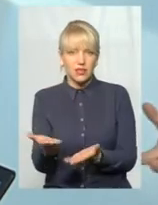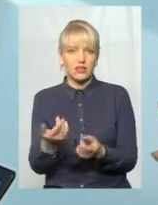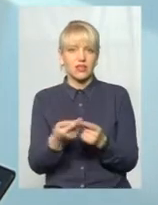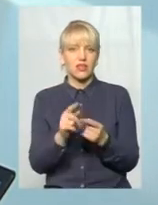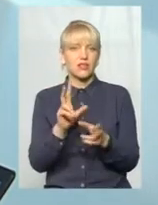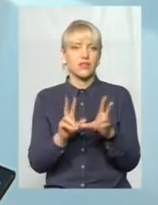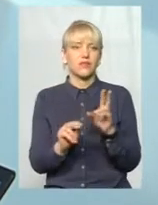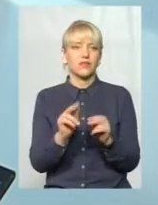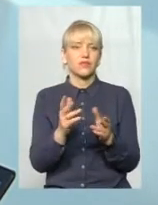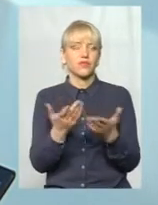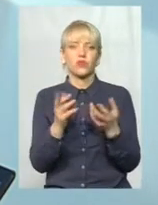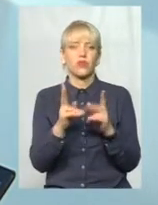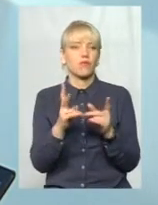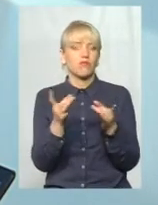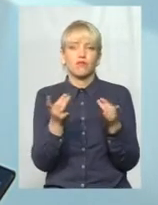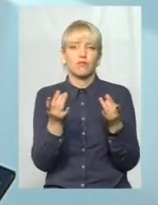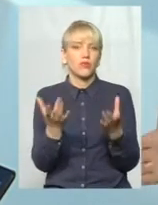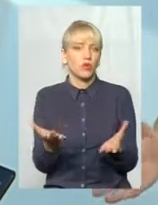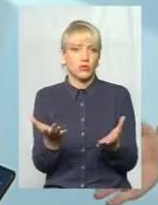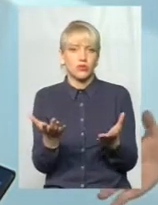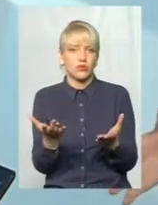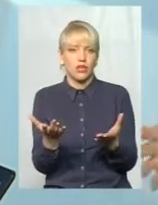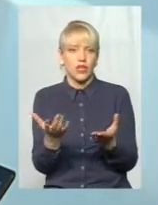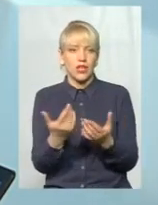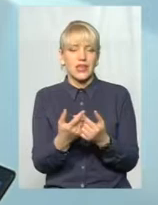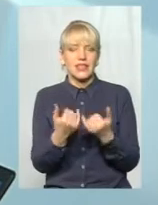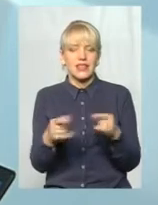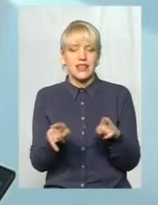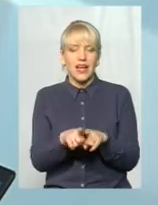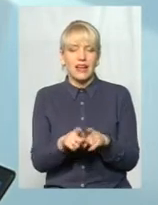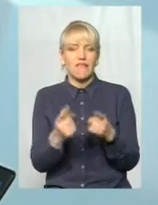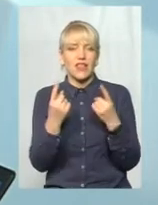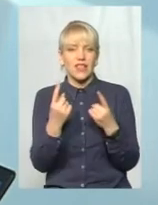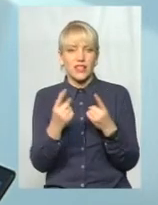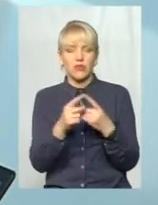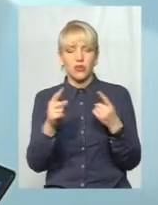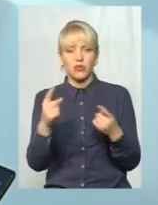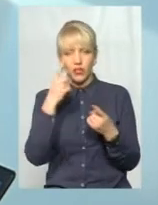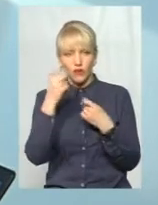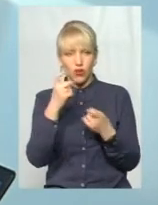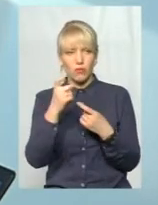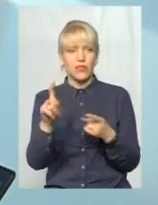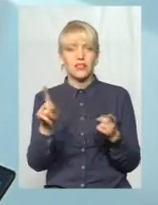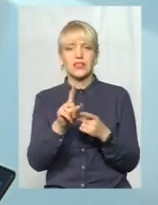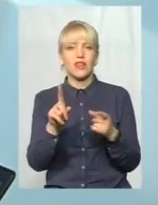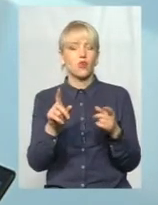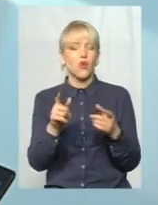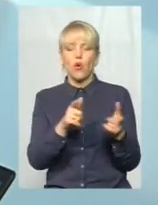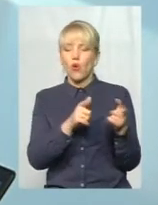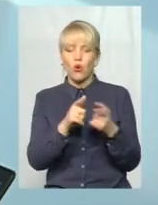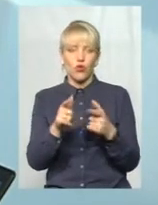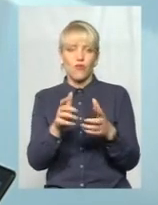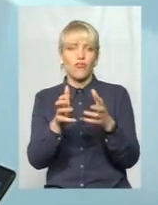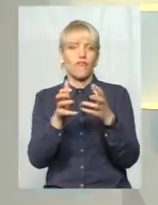не знаю, просто це для них за такий великий період інформація, за яку вони готові вхопитися і